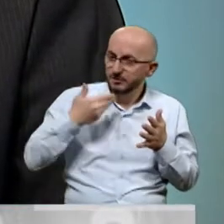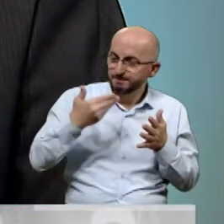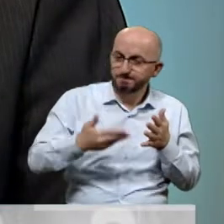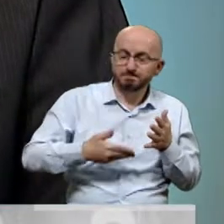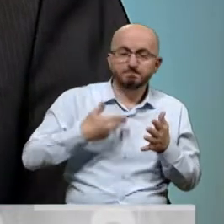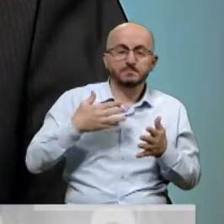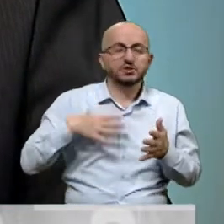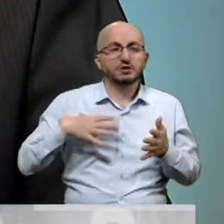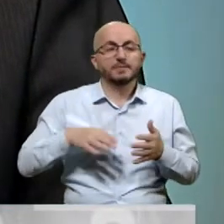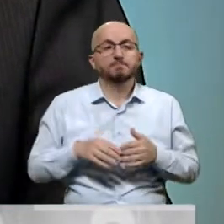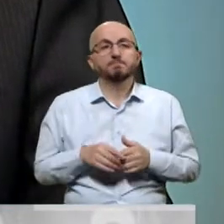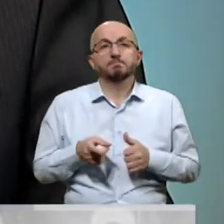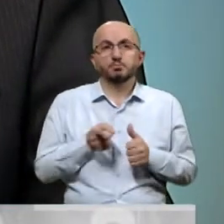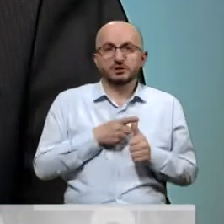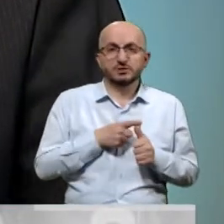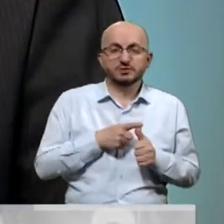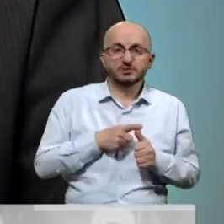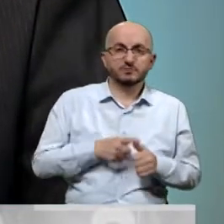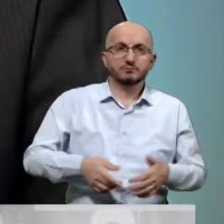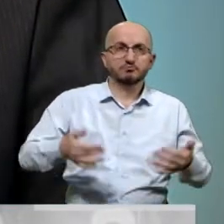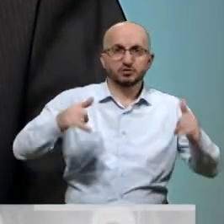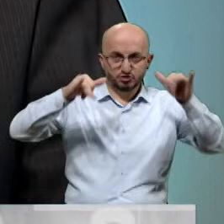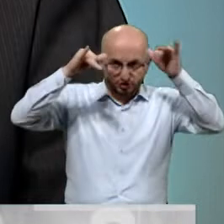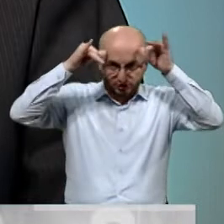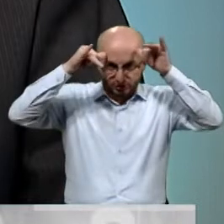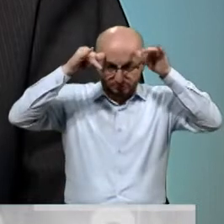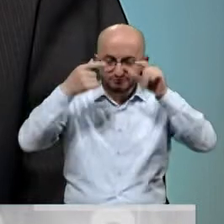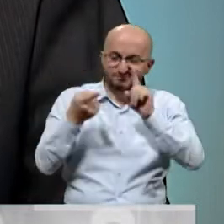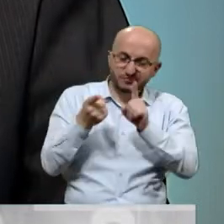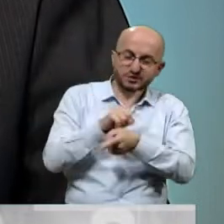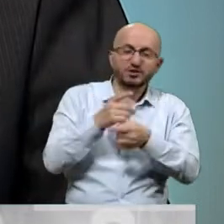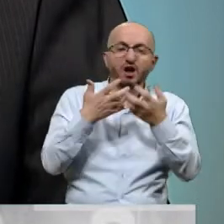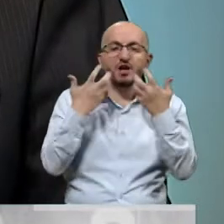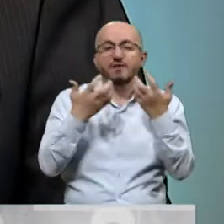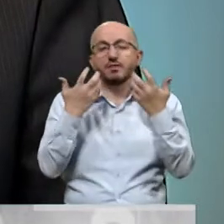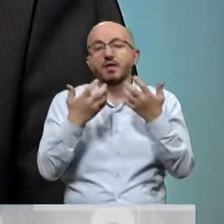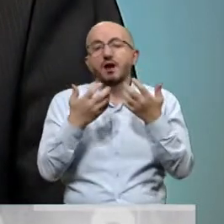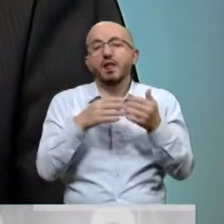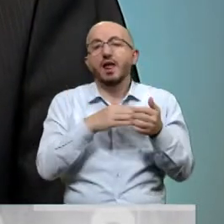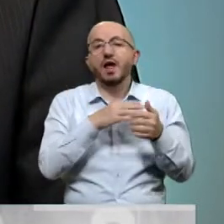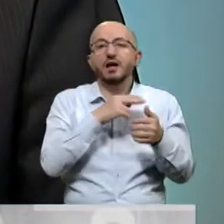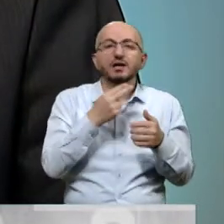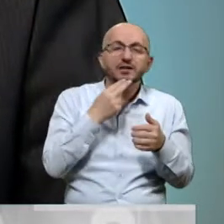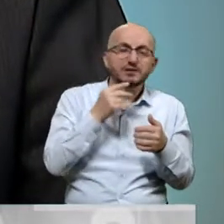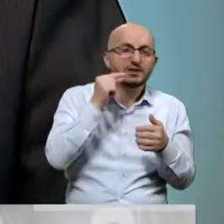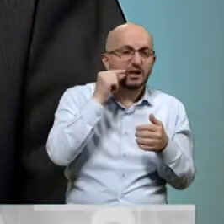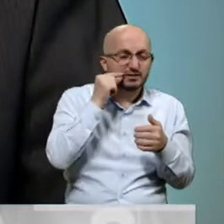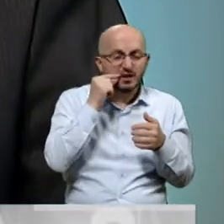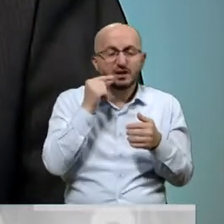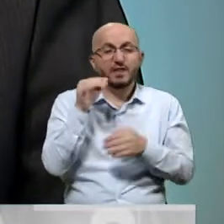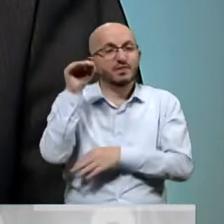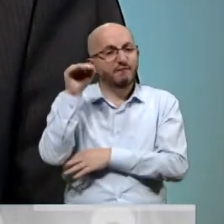Buyurun hocam, isterim. estağfurullah. İşte manda ve sığır cinsi olan hayvanlar, bunların erkeği dişisi,